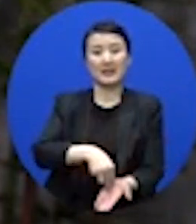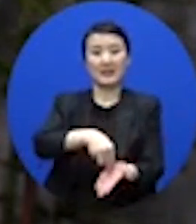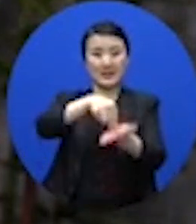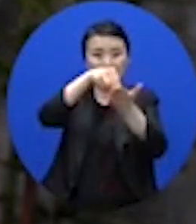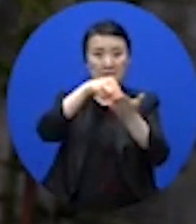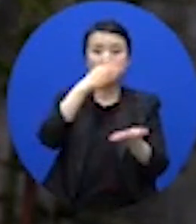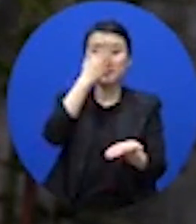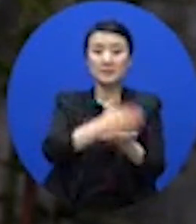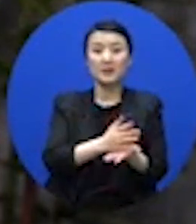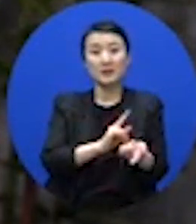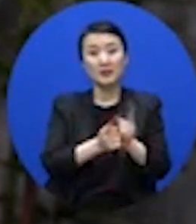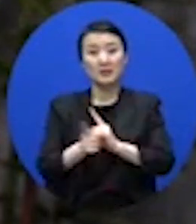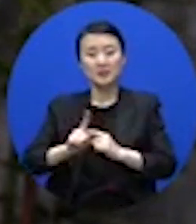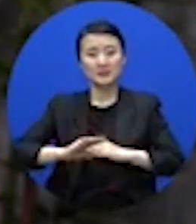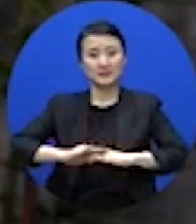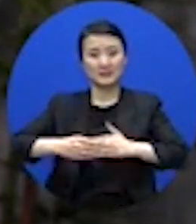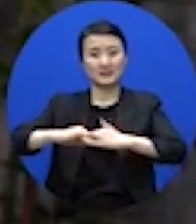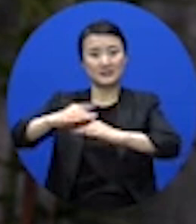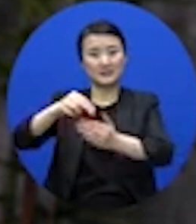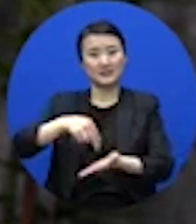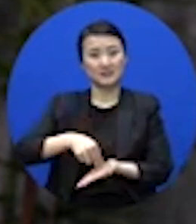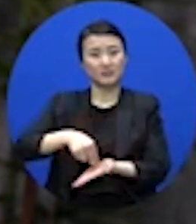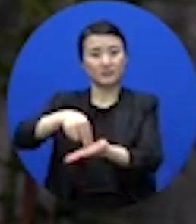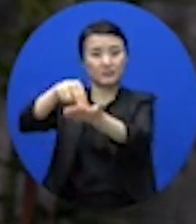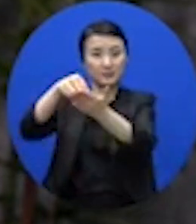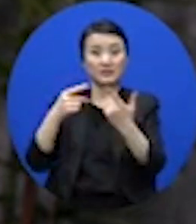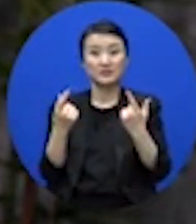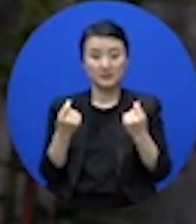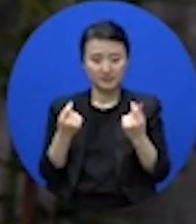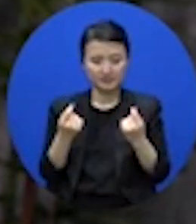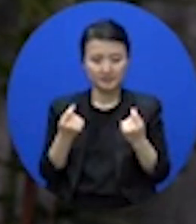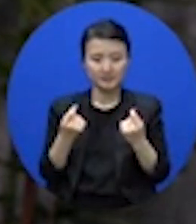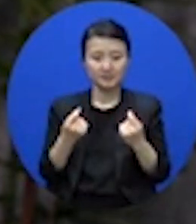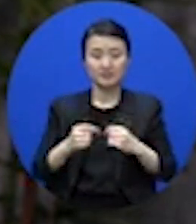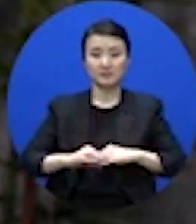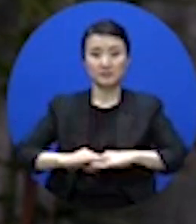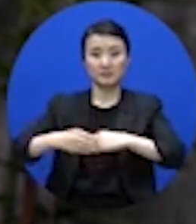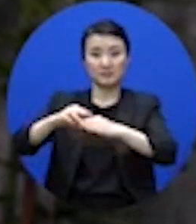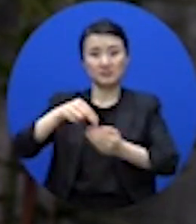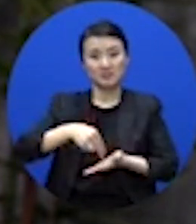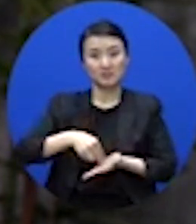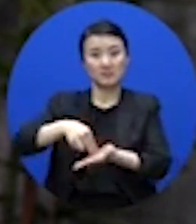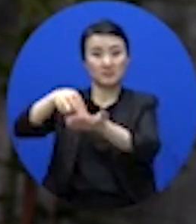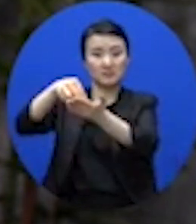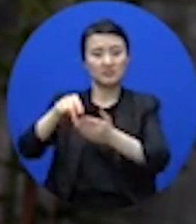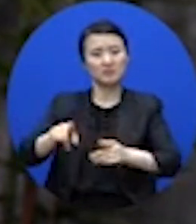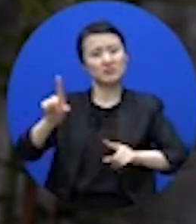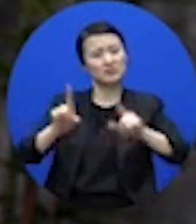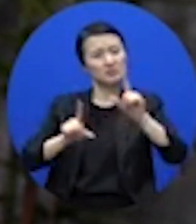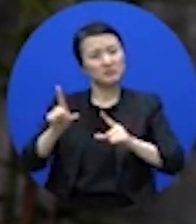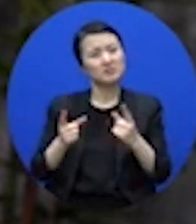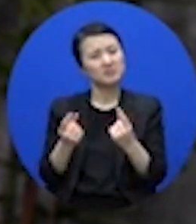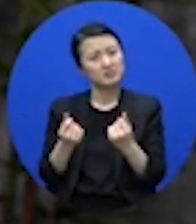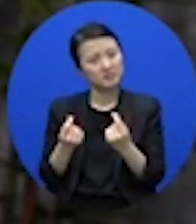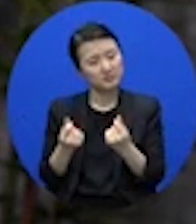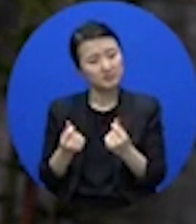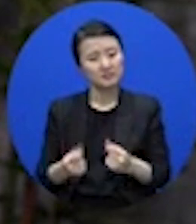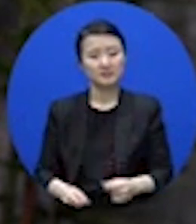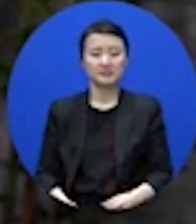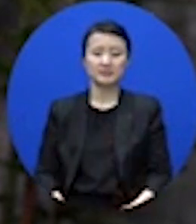타고 올라갑니까? 에스컬레이터 타고 올라가시죠. 그 에스컬레이터와 같은 구조로 되어 있다는 거예요.